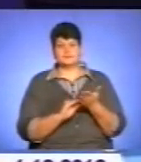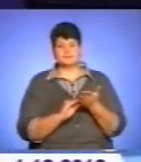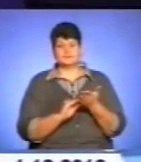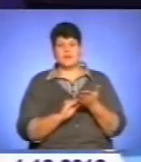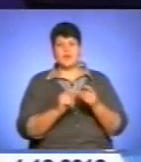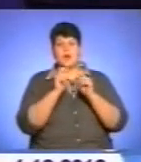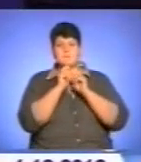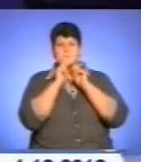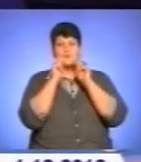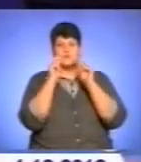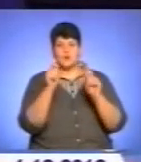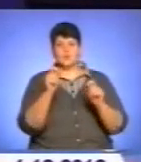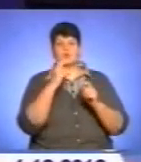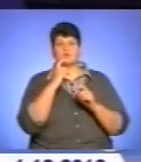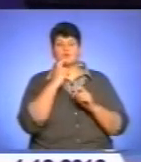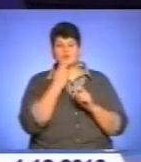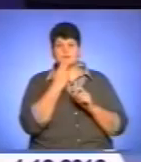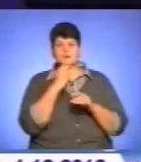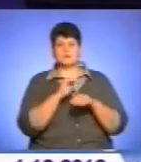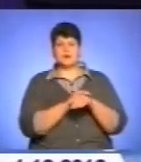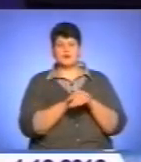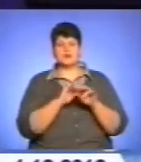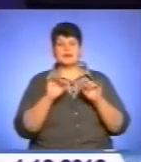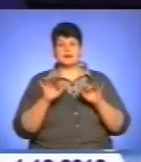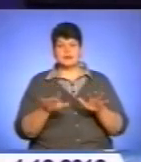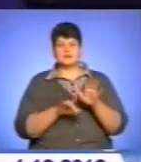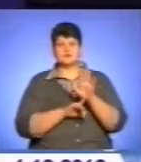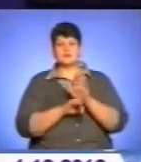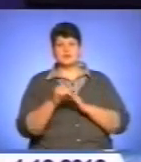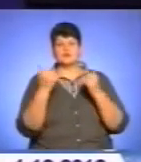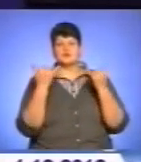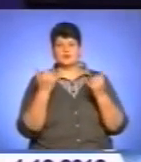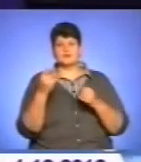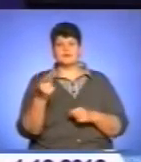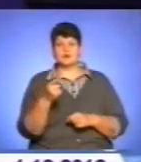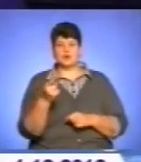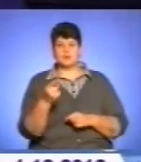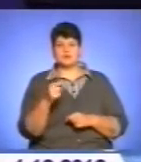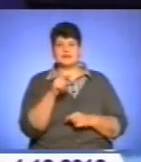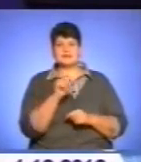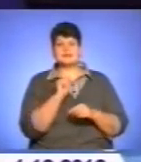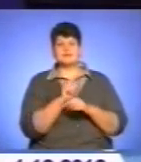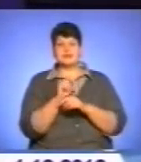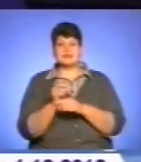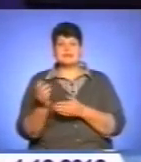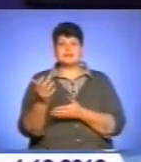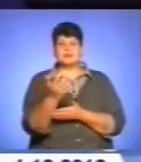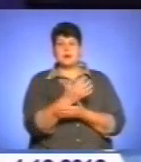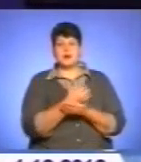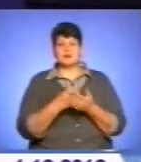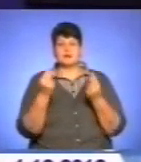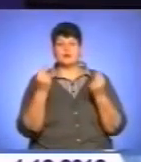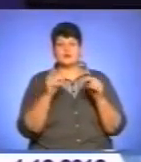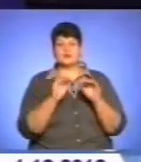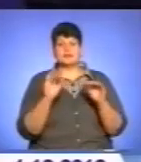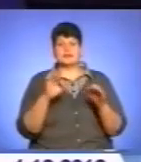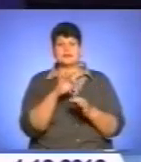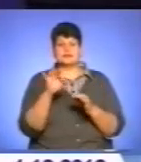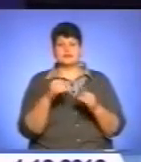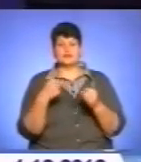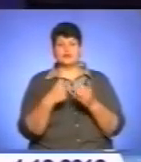«Подаруй усмішку» – благодійна акція під такою назвою стартувала сьогодні у Тернополі. Її завдання – зібрати кошти для дітей-сиріт до Дня